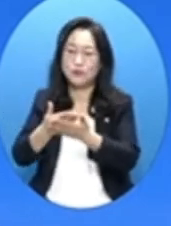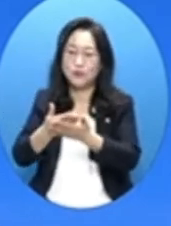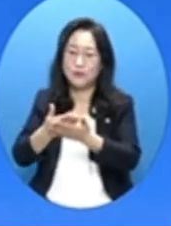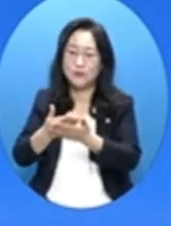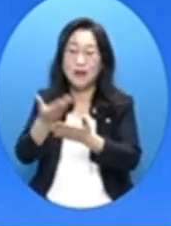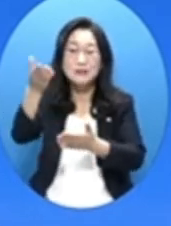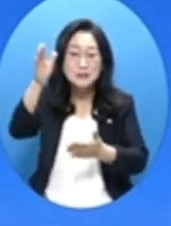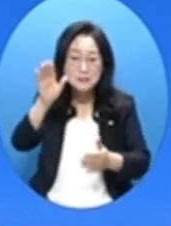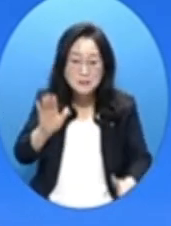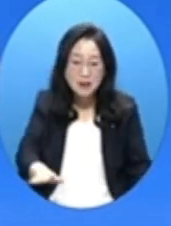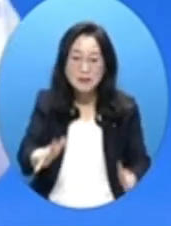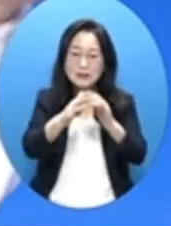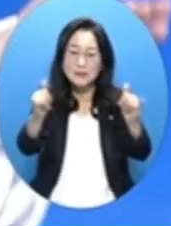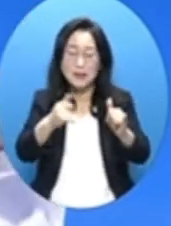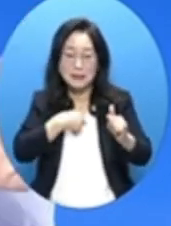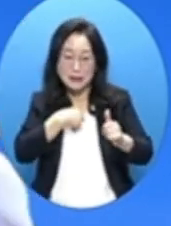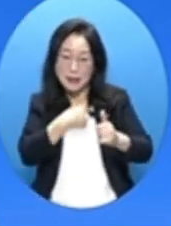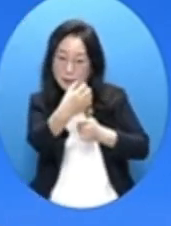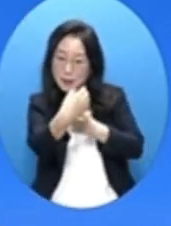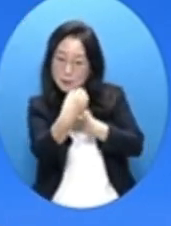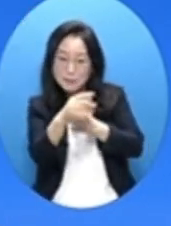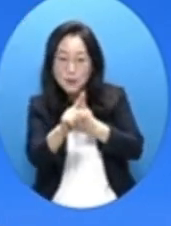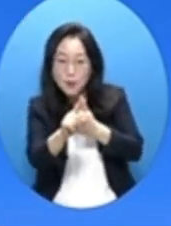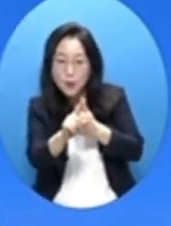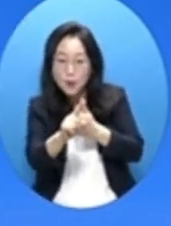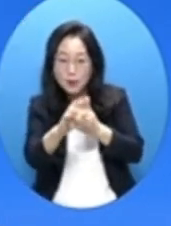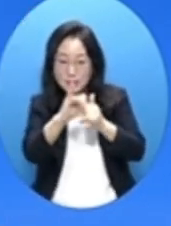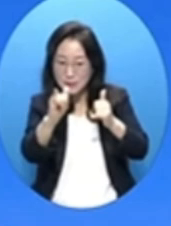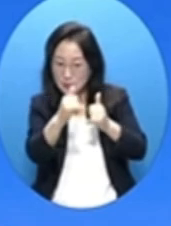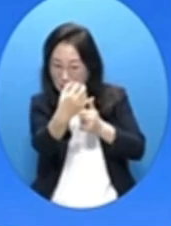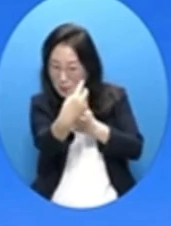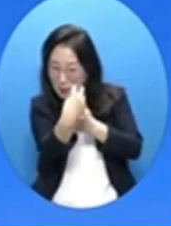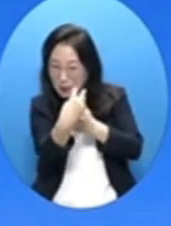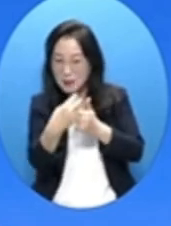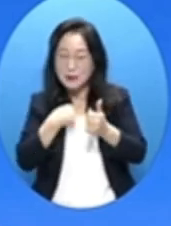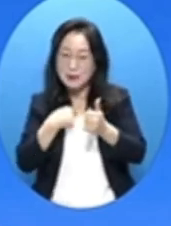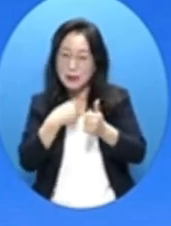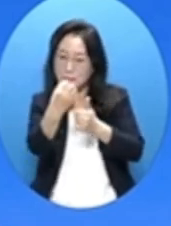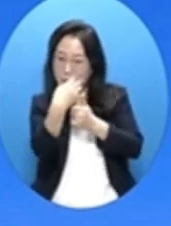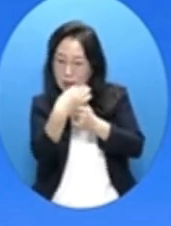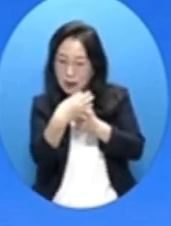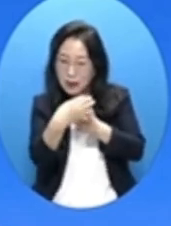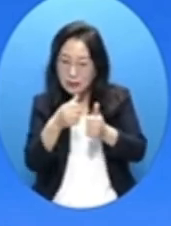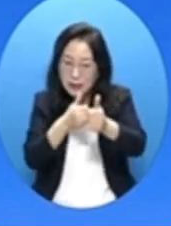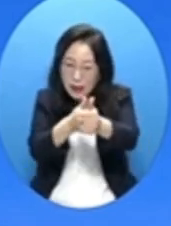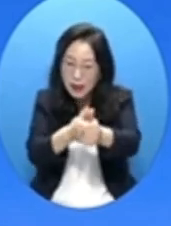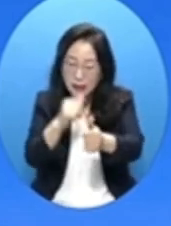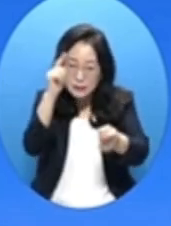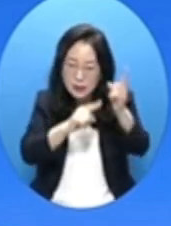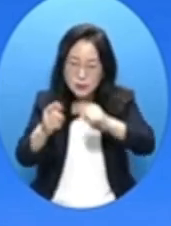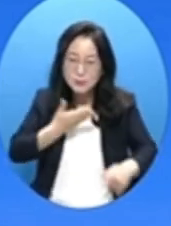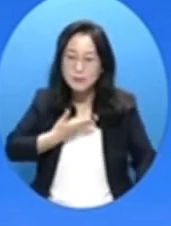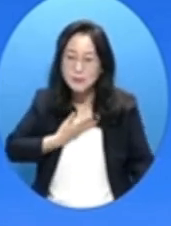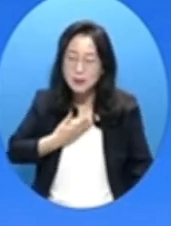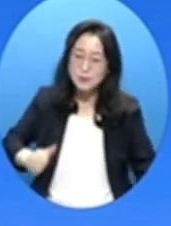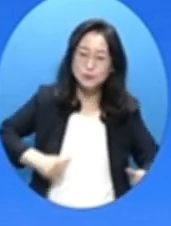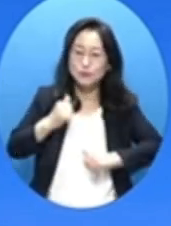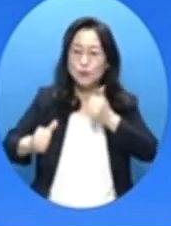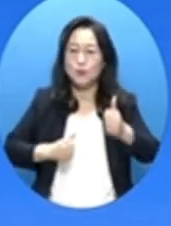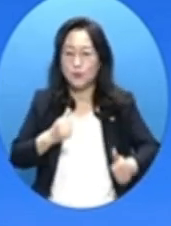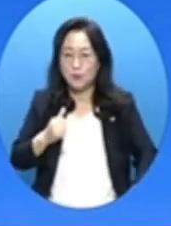불구하고 사람들이 내게 뭐라고 말하나 사람들이 뭐라고 한마디 하면 그것 때문에 마음이 상처를 받고 또 분노가